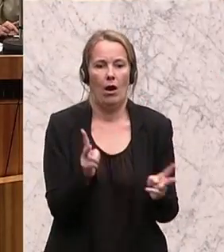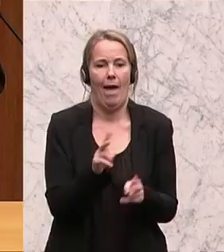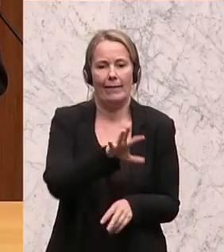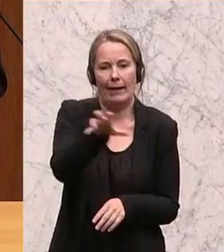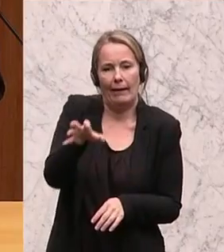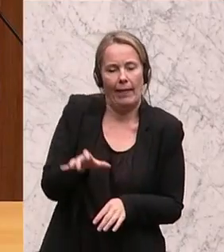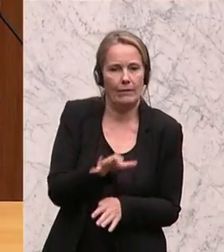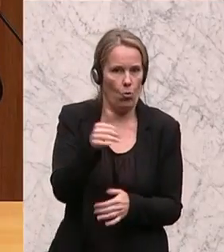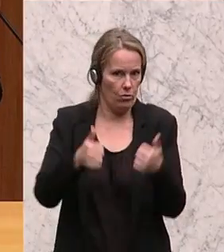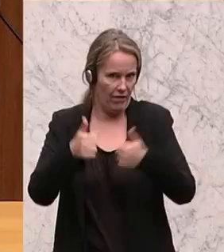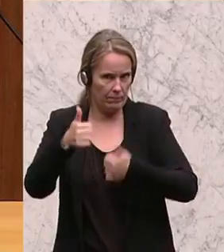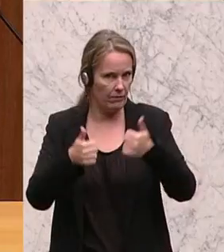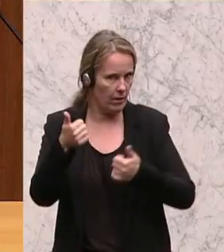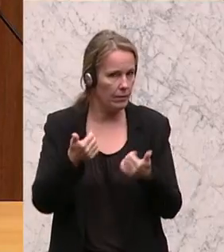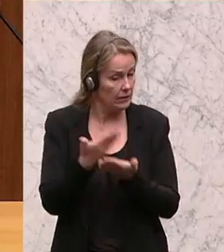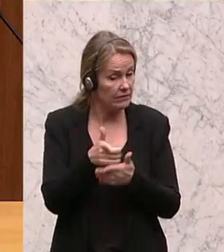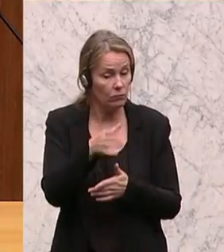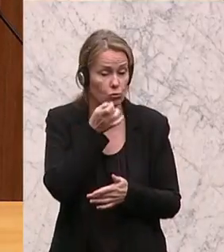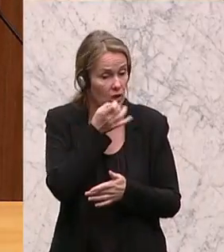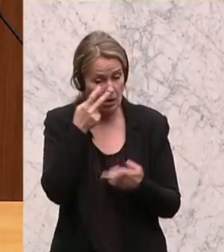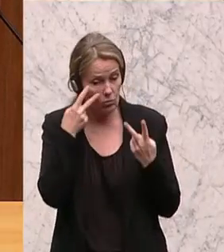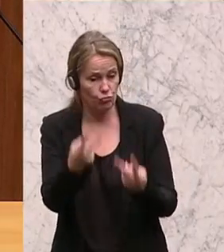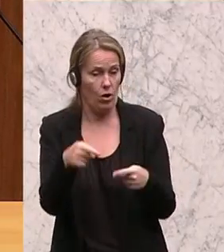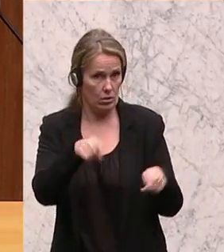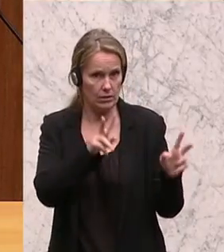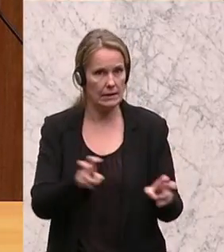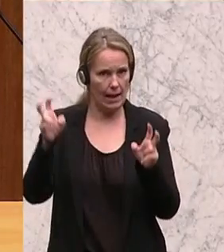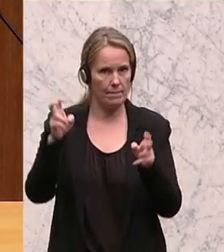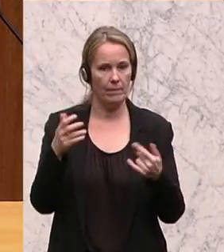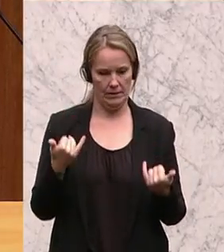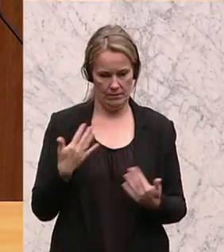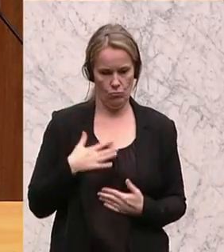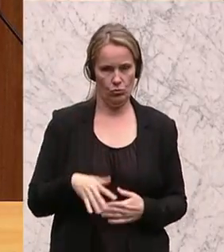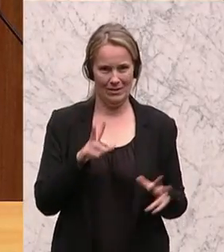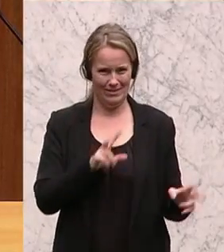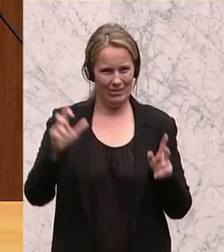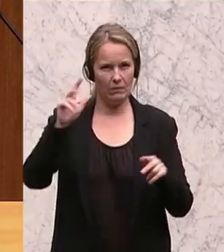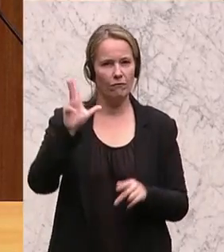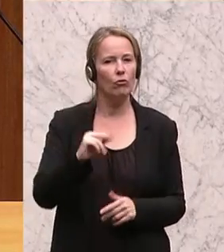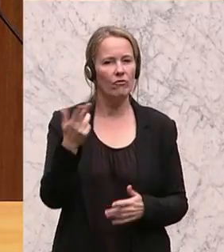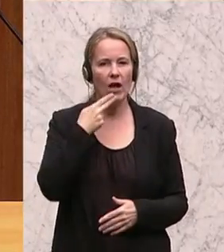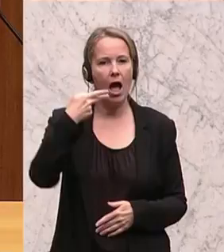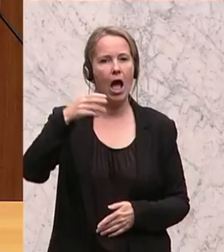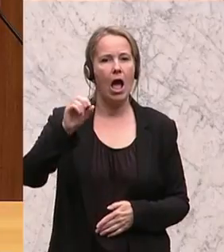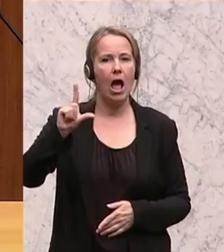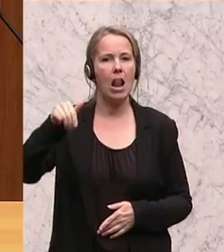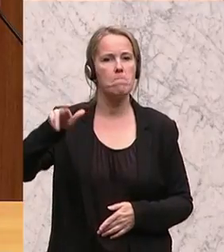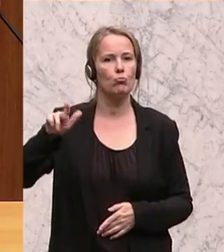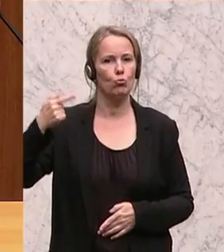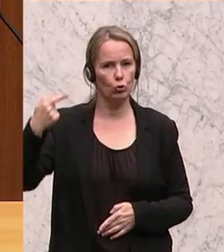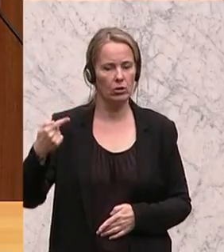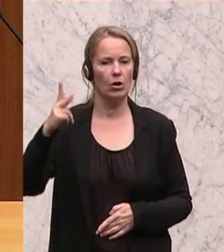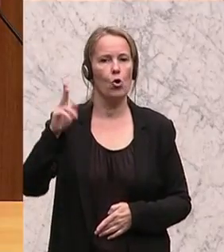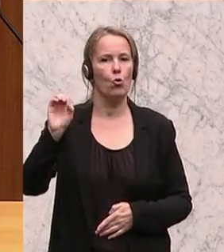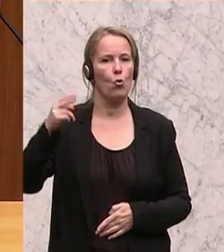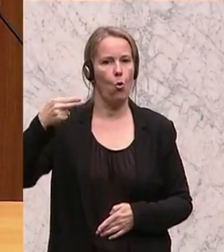sollten wir uns auch dieser Thematik eingehend widmen. Ich möchte enden mit einem Zitat von Helmut Kohl. Zur Politik der europäischen